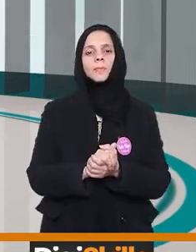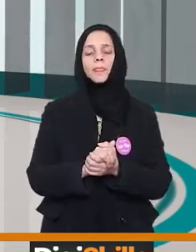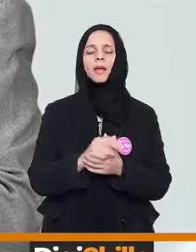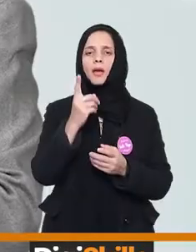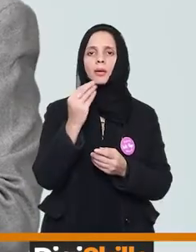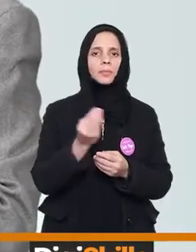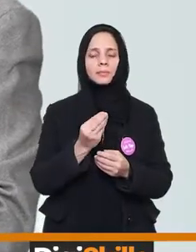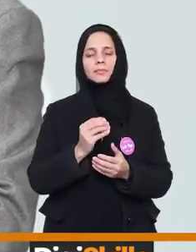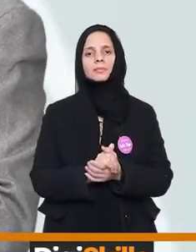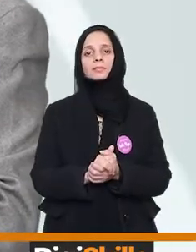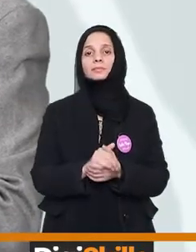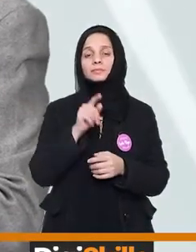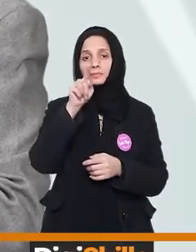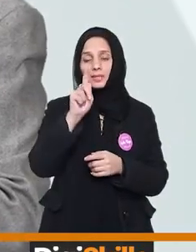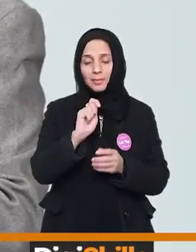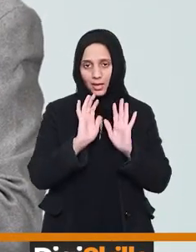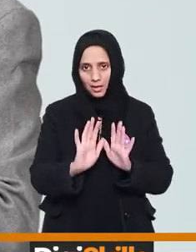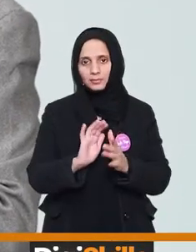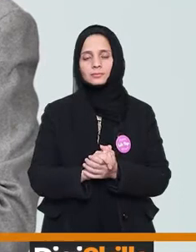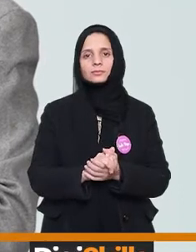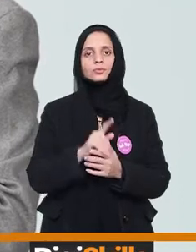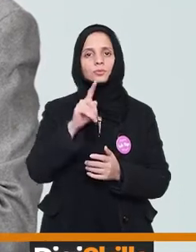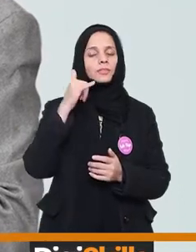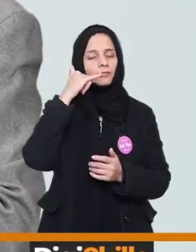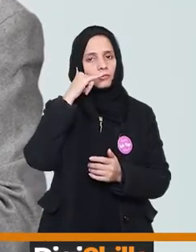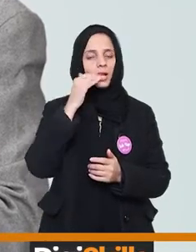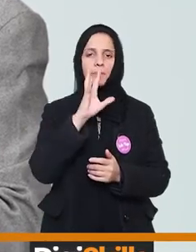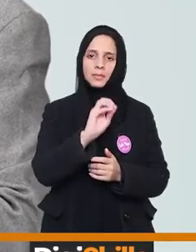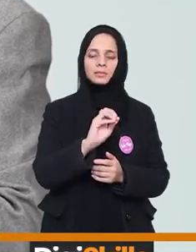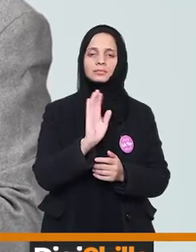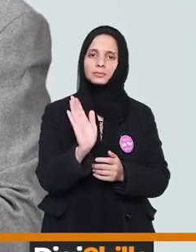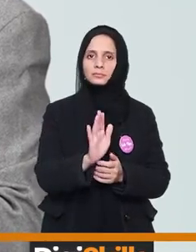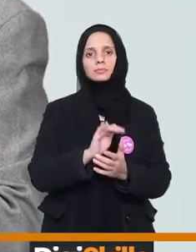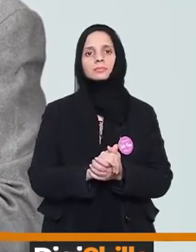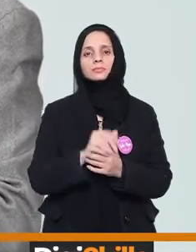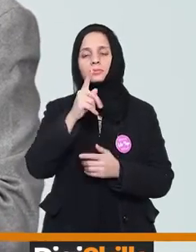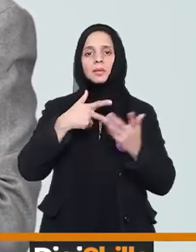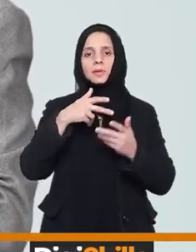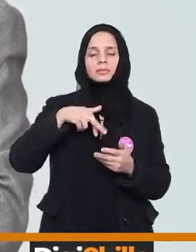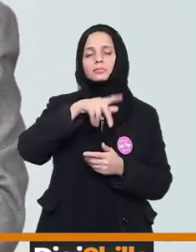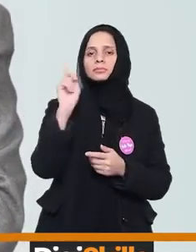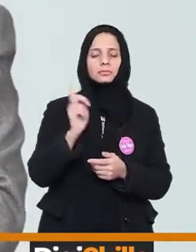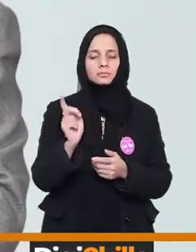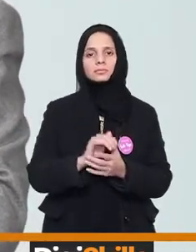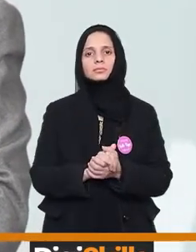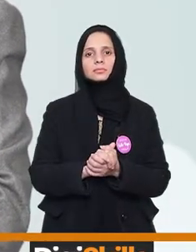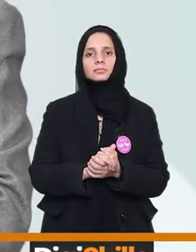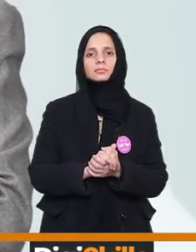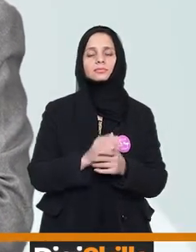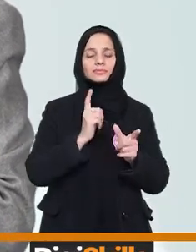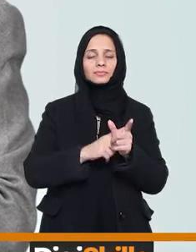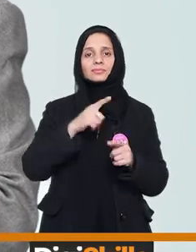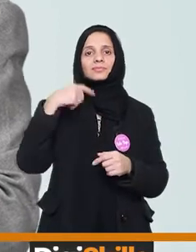کر پائیں گے. آسان طریقہ یہ کہ وین یو آر ورکنگ, kindly turn your phone off. Do not go to the sites